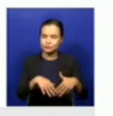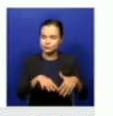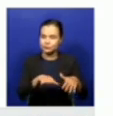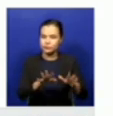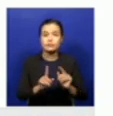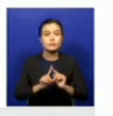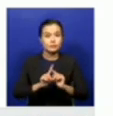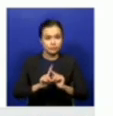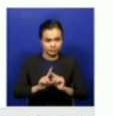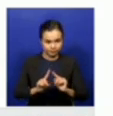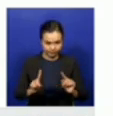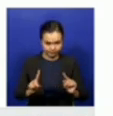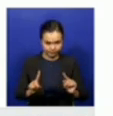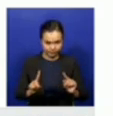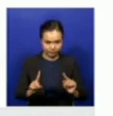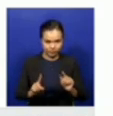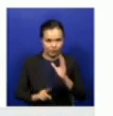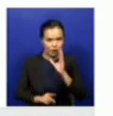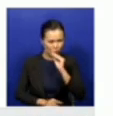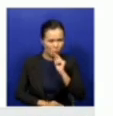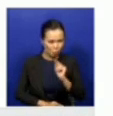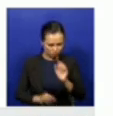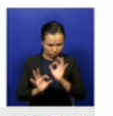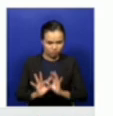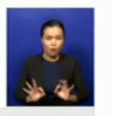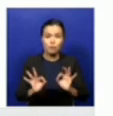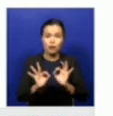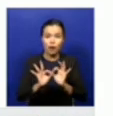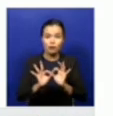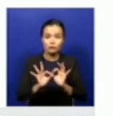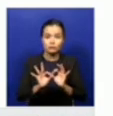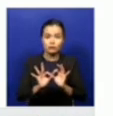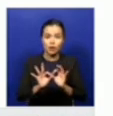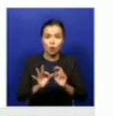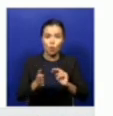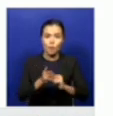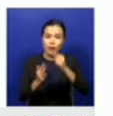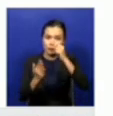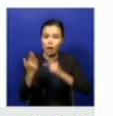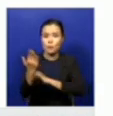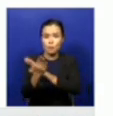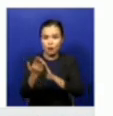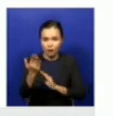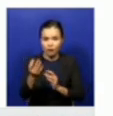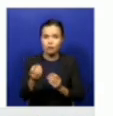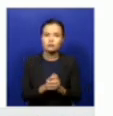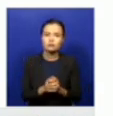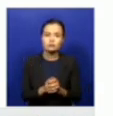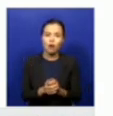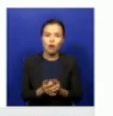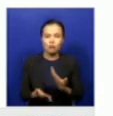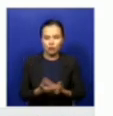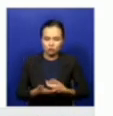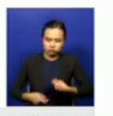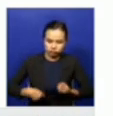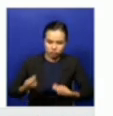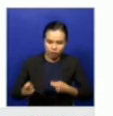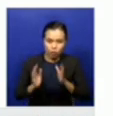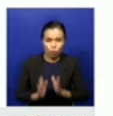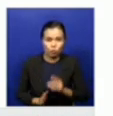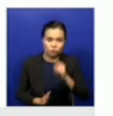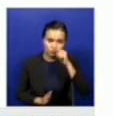หนึ่งที่ไม่พูดไม่ได้ก็คือการบริโภคภายในประเทศคนไทยขาดกำลังซื้อครับ